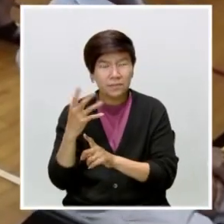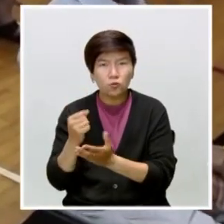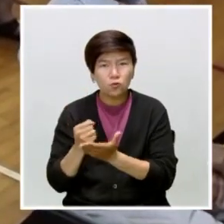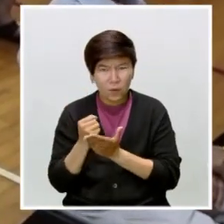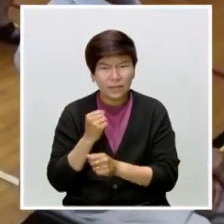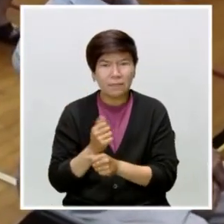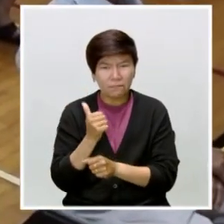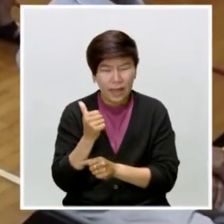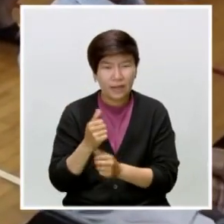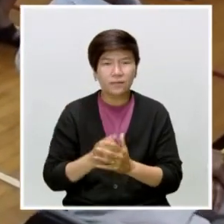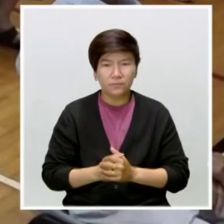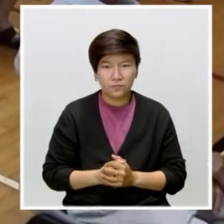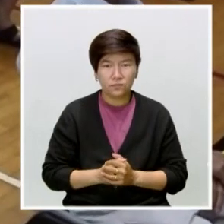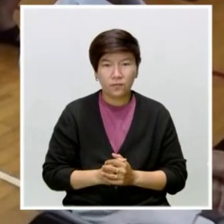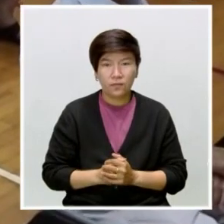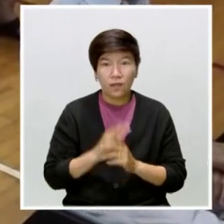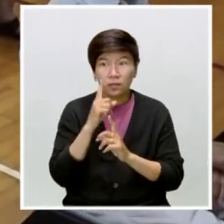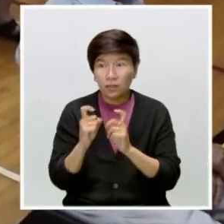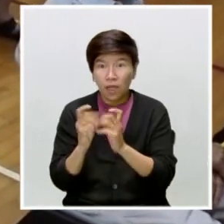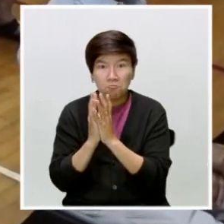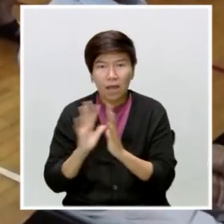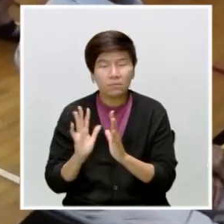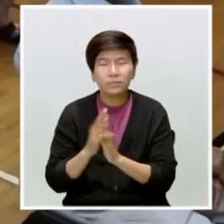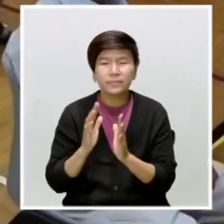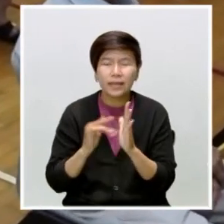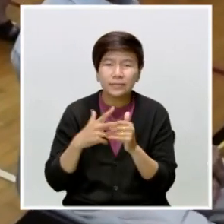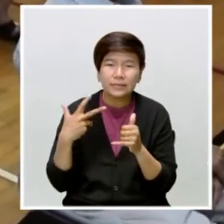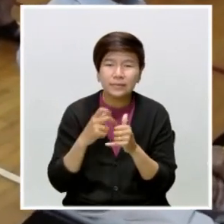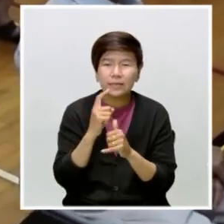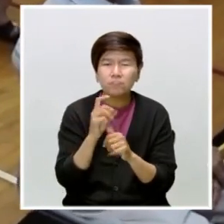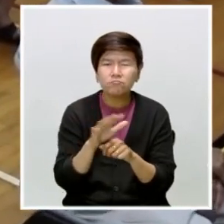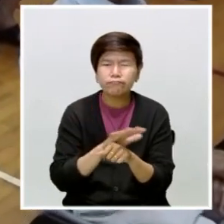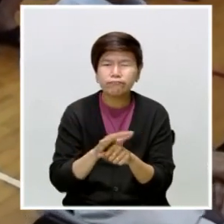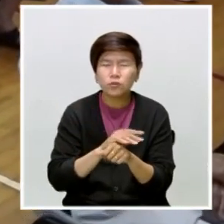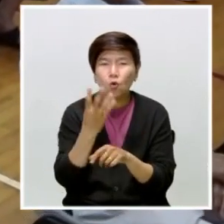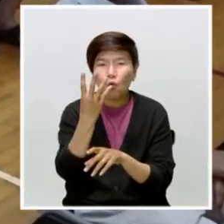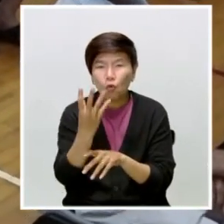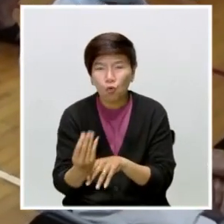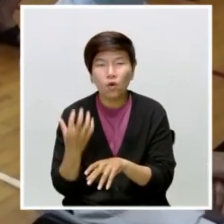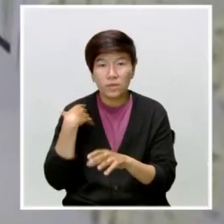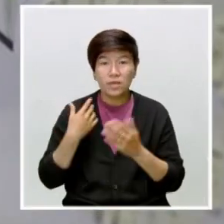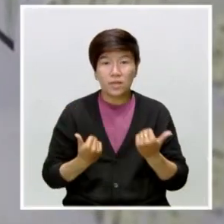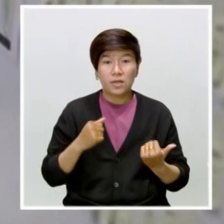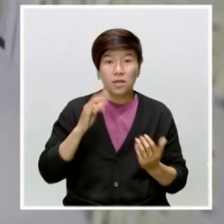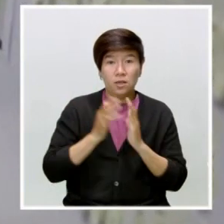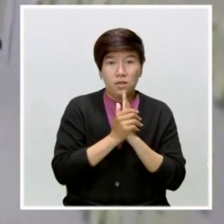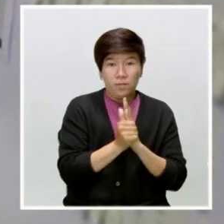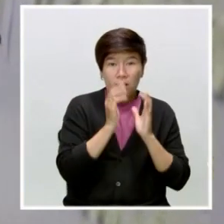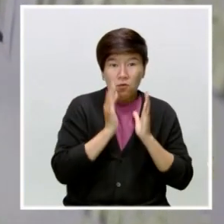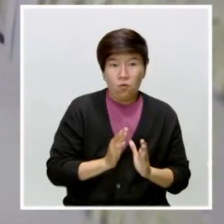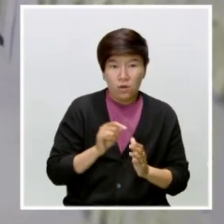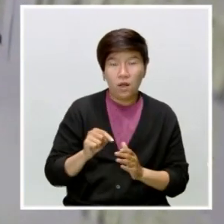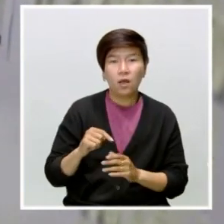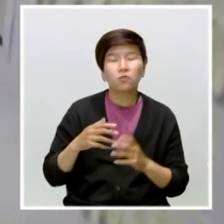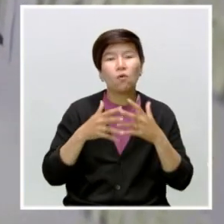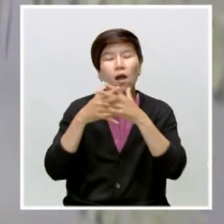ดนะคะอังกฤษเพิ่งจะผ่อนคลายมาตรการล็อกดาวน์ไปเมื่อวานนี้ค่ะด้านนายแพทย์แอนโทนีฟาวซีผู้เชี่ยวชาญด้านโรคติดเชื้อของส